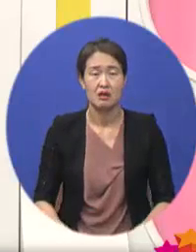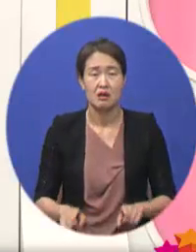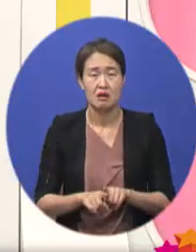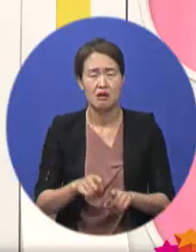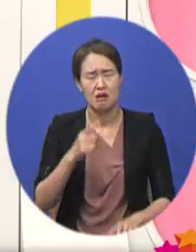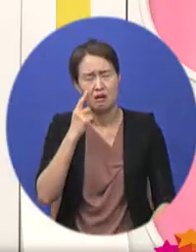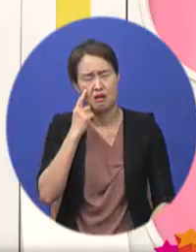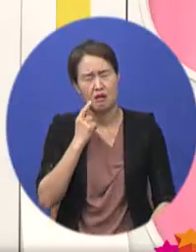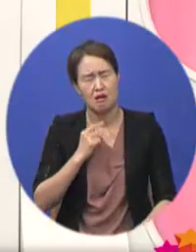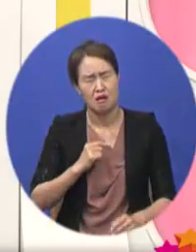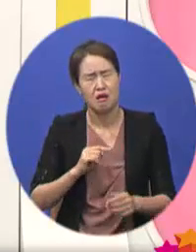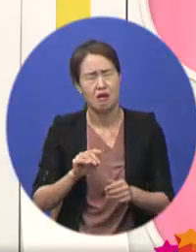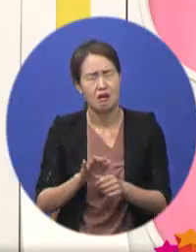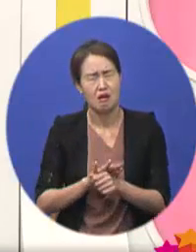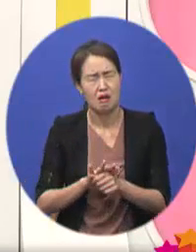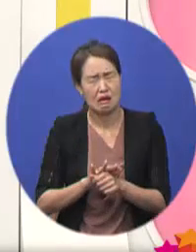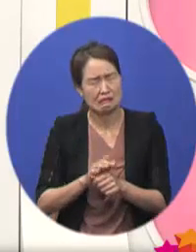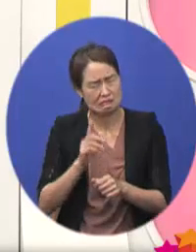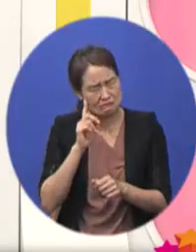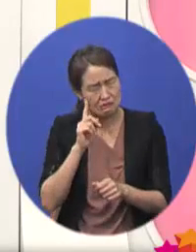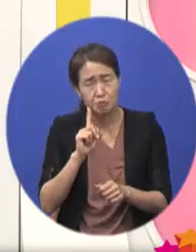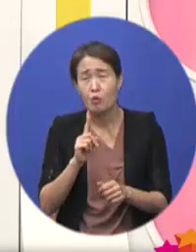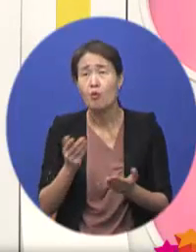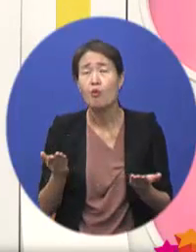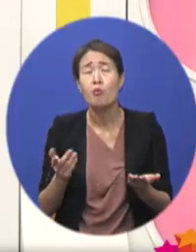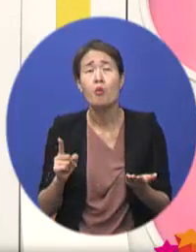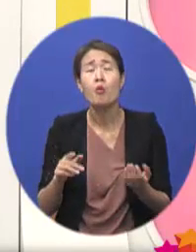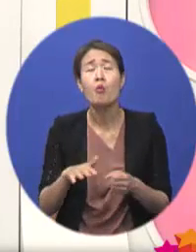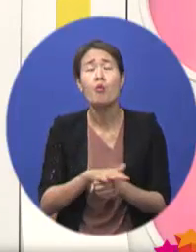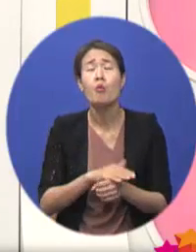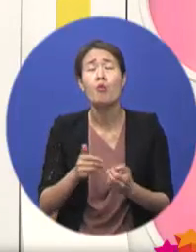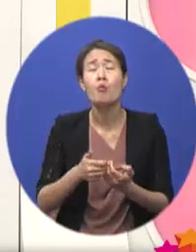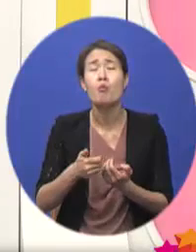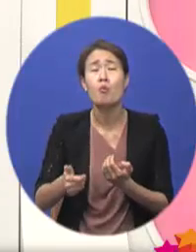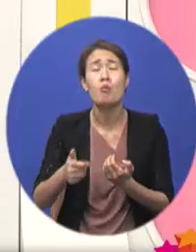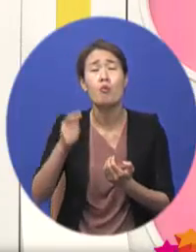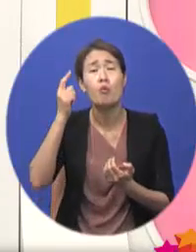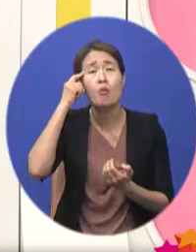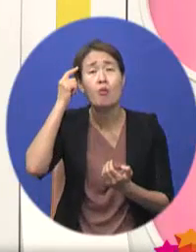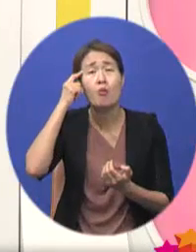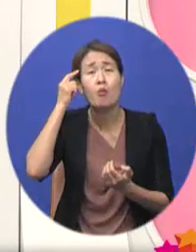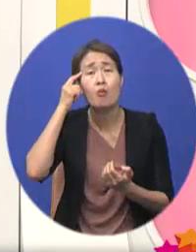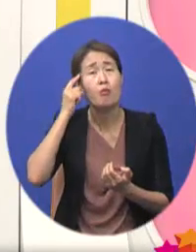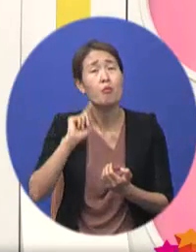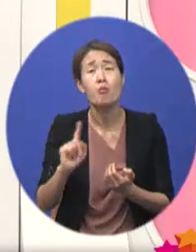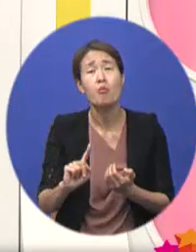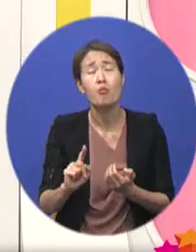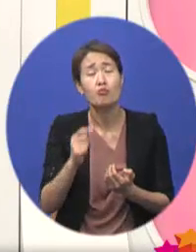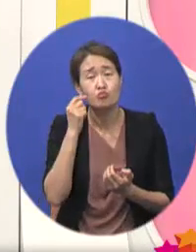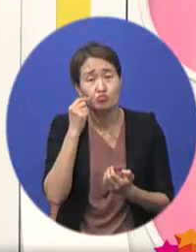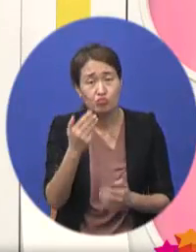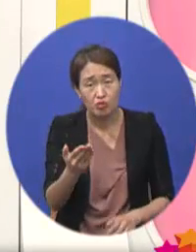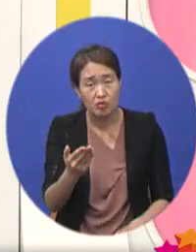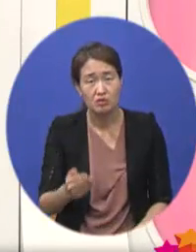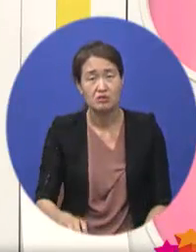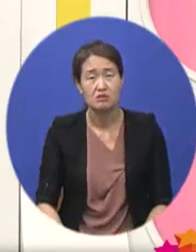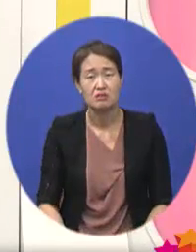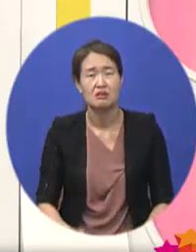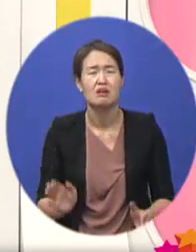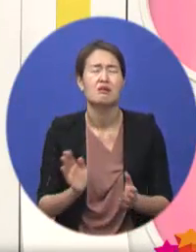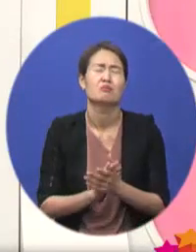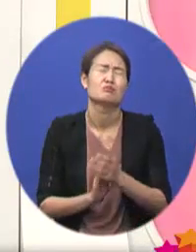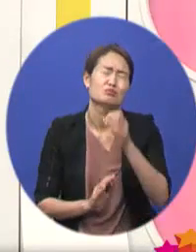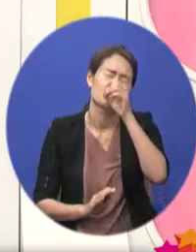울다가 위로 좀 해주세요. 같이 울다가 네. 어떤 일로 사랑하는 사람하고 이렇게 이별을 하신가 봐요. 그러니까 그러면